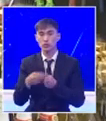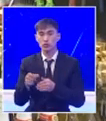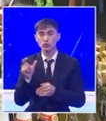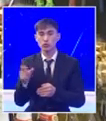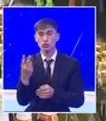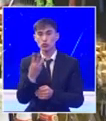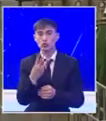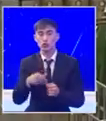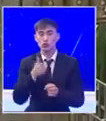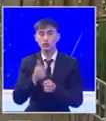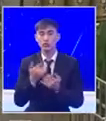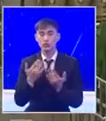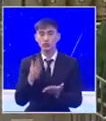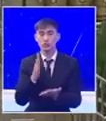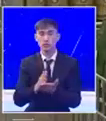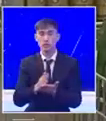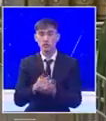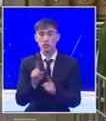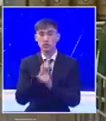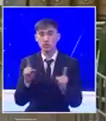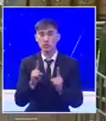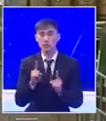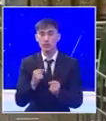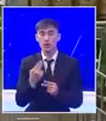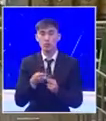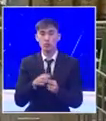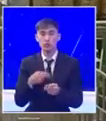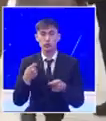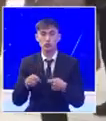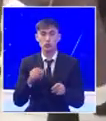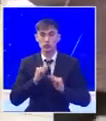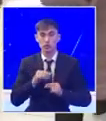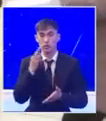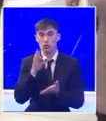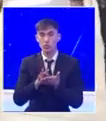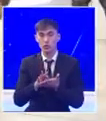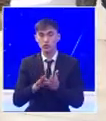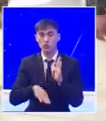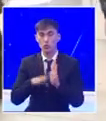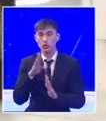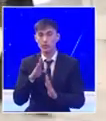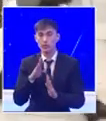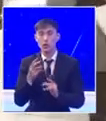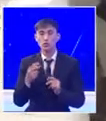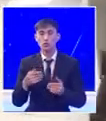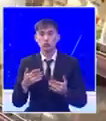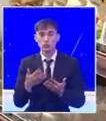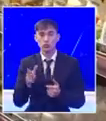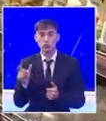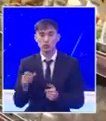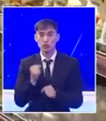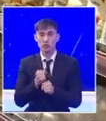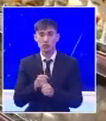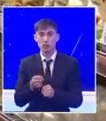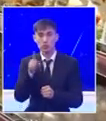алушылардың үш негізгі сұранысына жауап беретін ерекше атмосфера бар. Бұл сату жұмысына деген жауапкершіліктің жоғары болуы, тұтынушыға жасалған